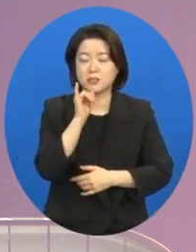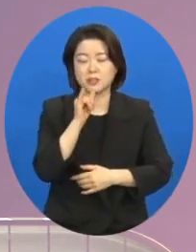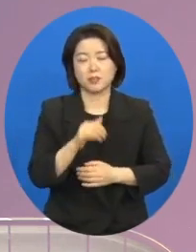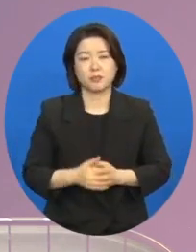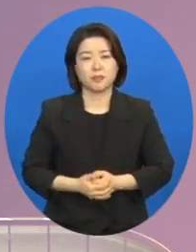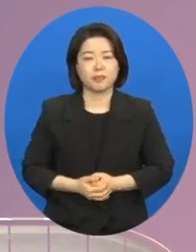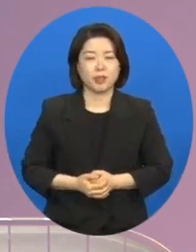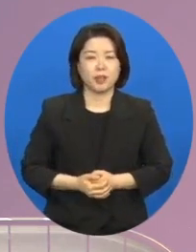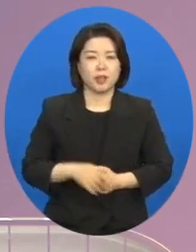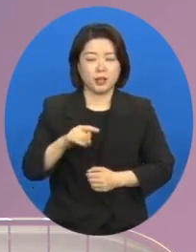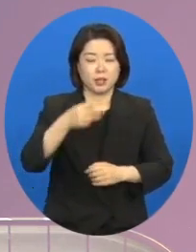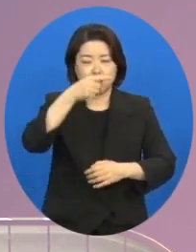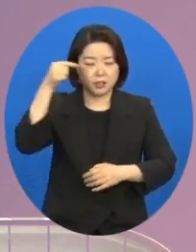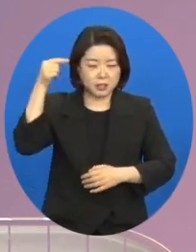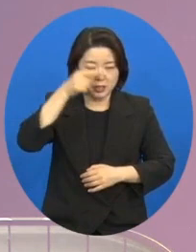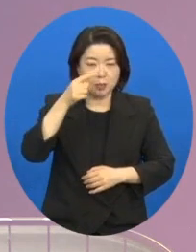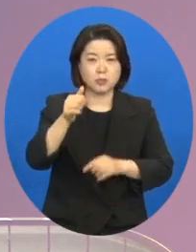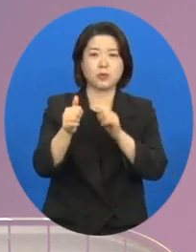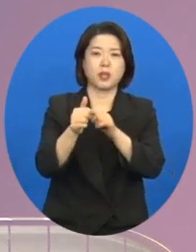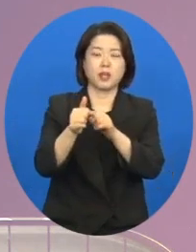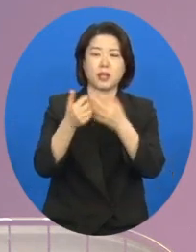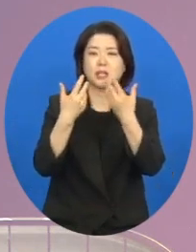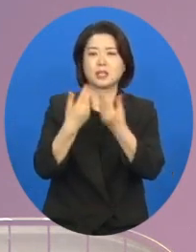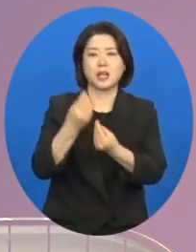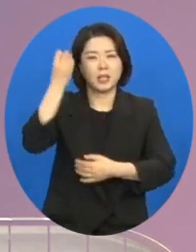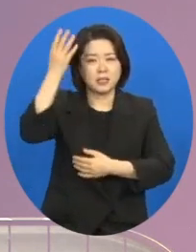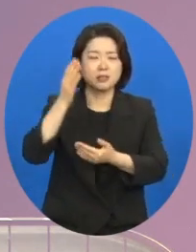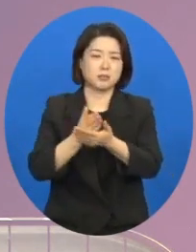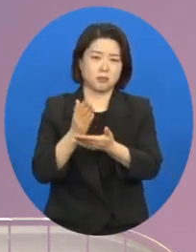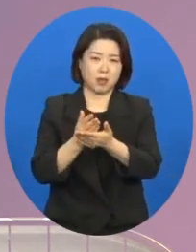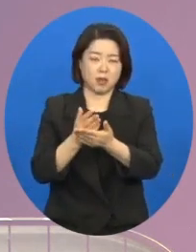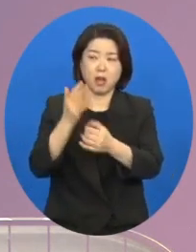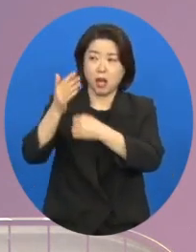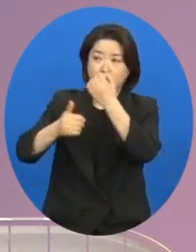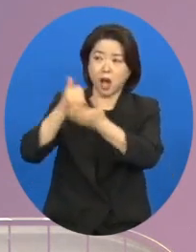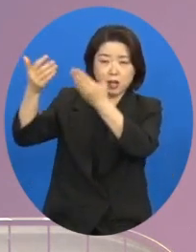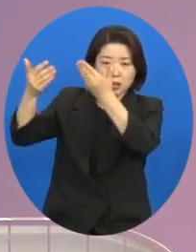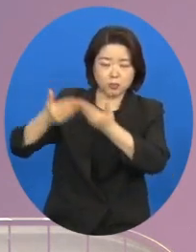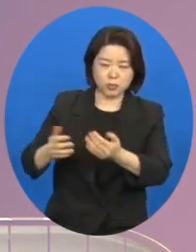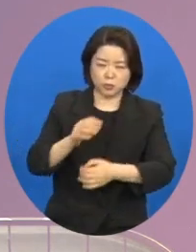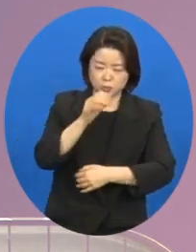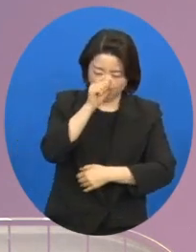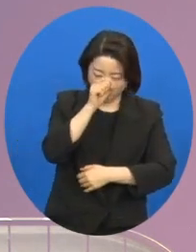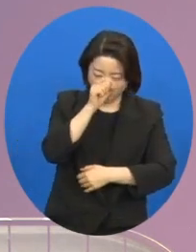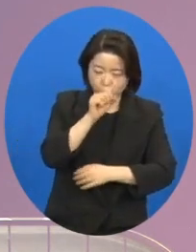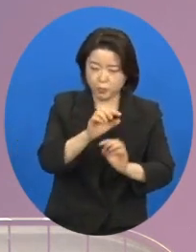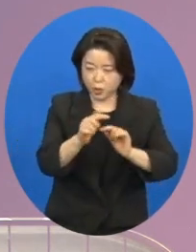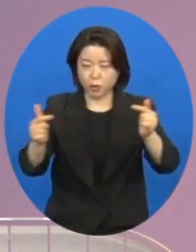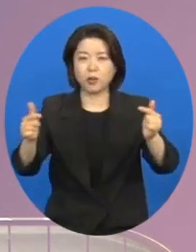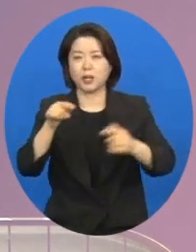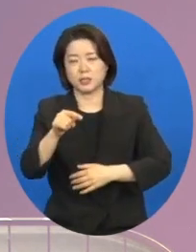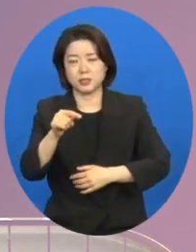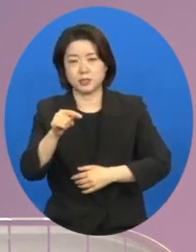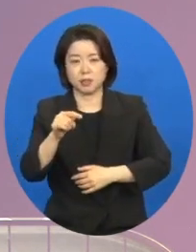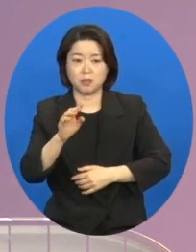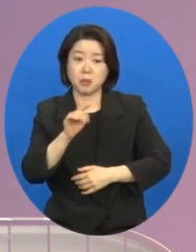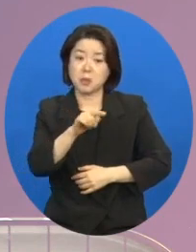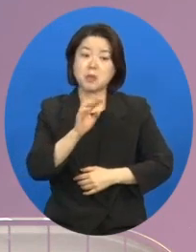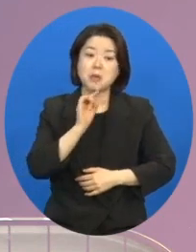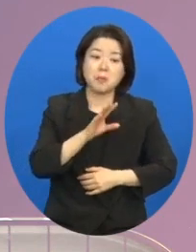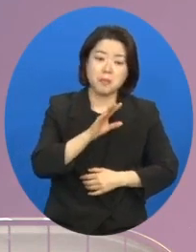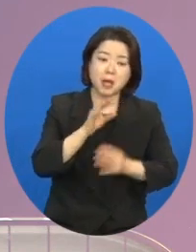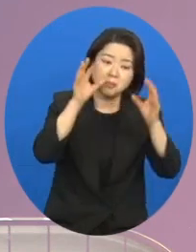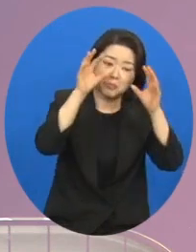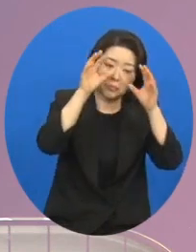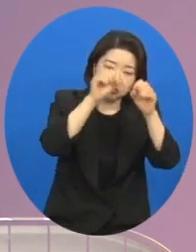삼손의 케이스를 잊지 마시기 바랍니다. 우리가 하나님이 주신 그 선한 것들을 너무나 사랑하다가 주님을